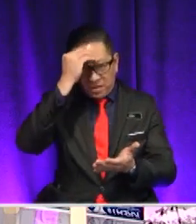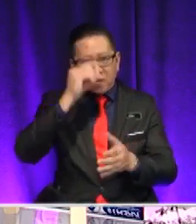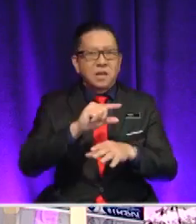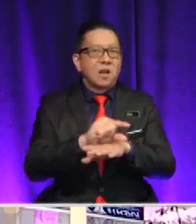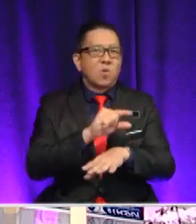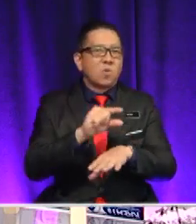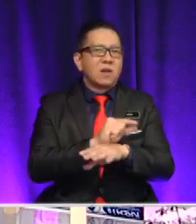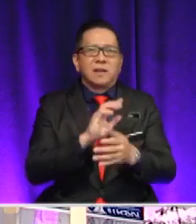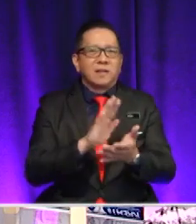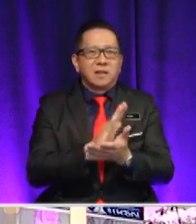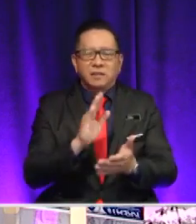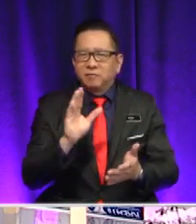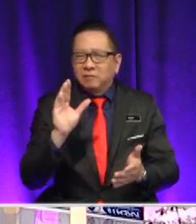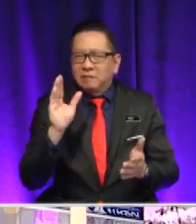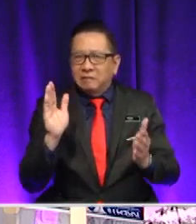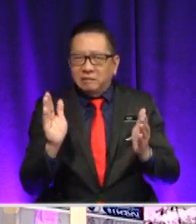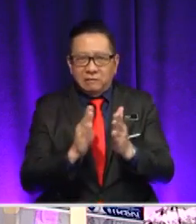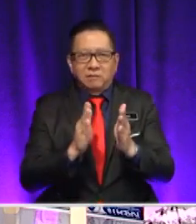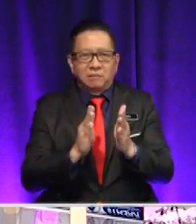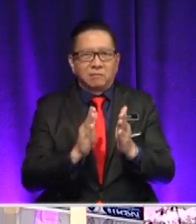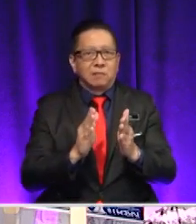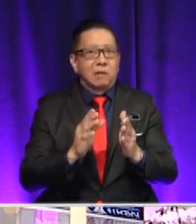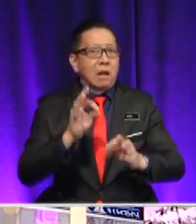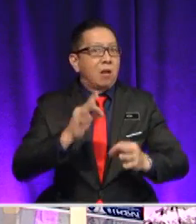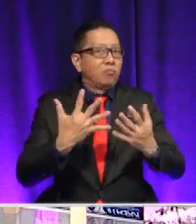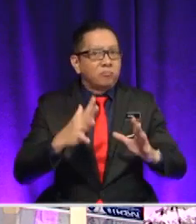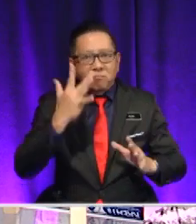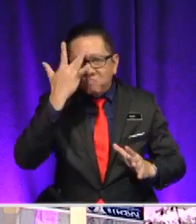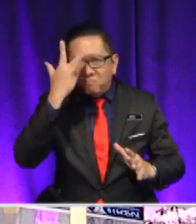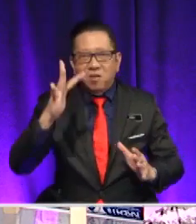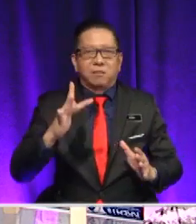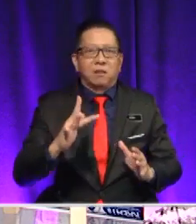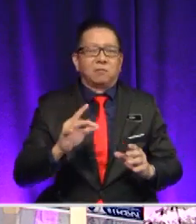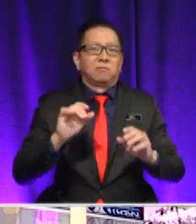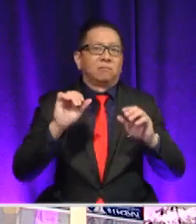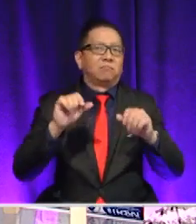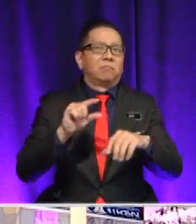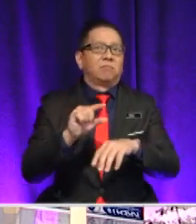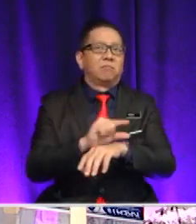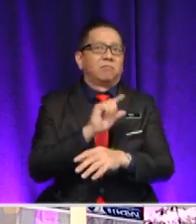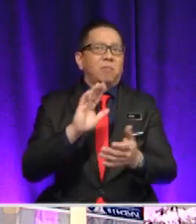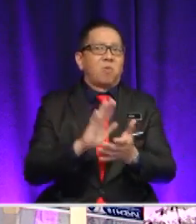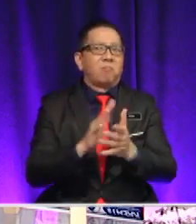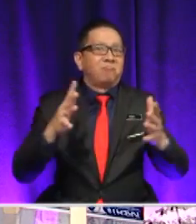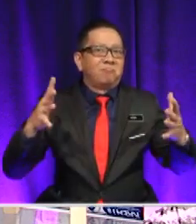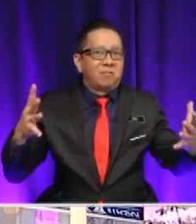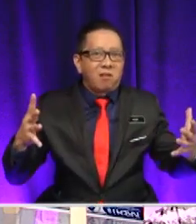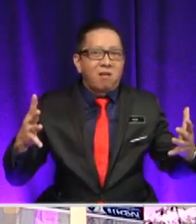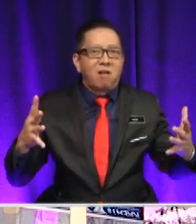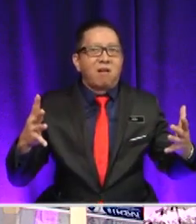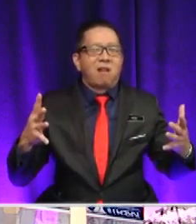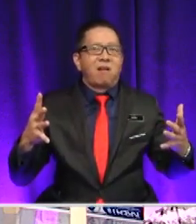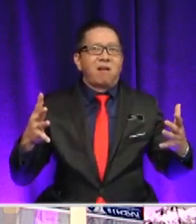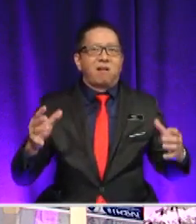gunanya yang lebih kecil Lah katanya lebih kecil Kalau kita Panda kita sudah memakai kita boleh gunakan kertas yang lebih besar